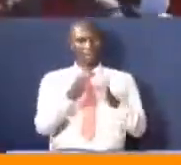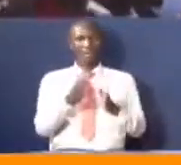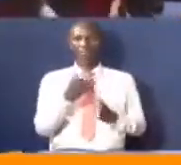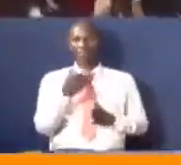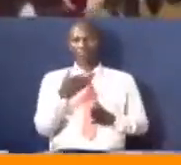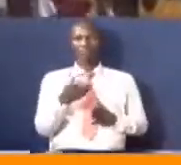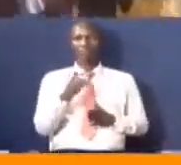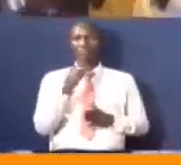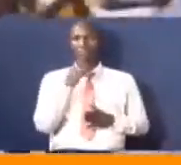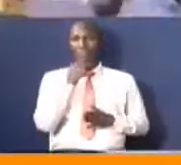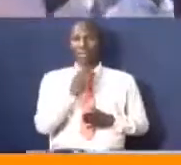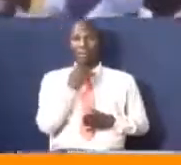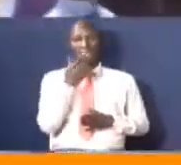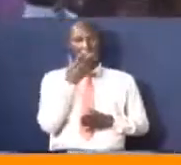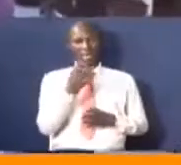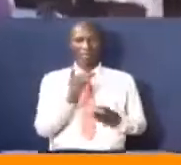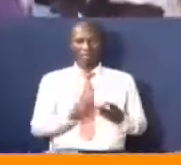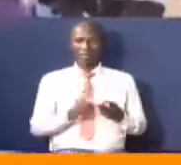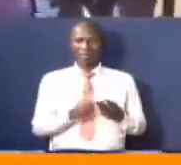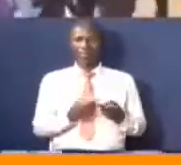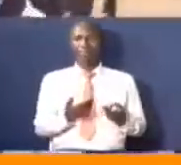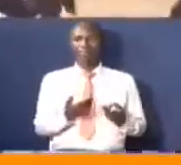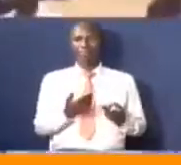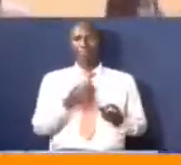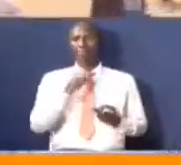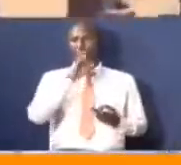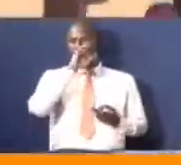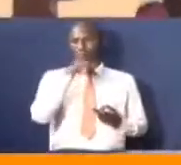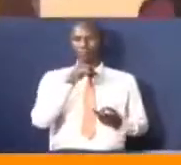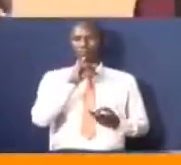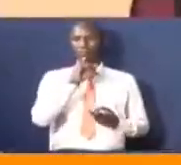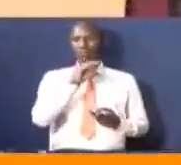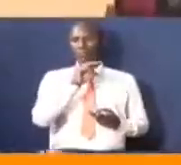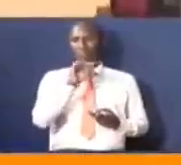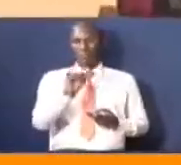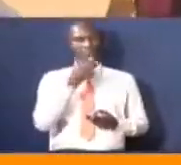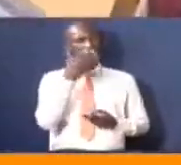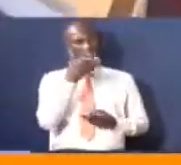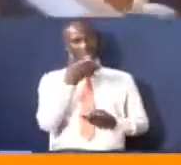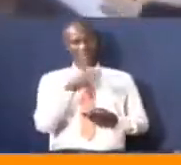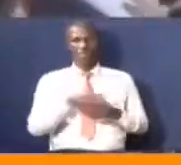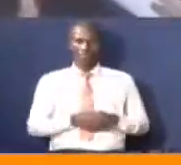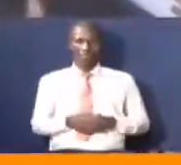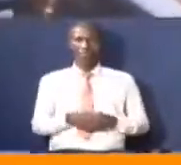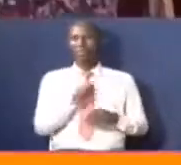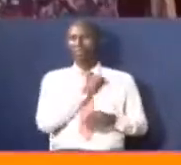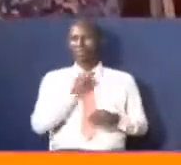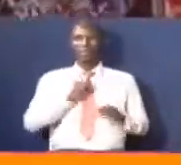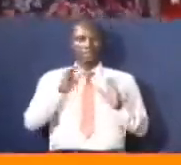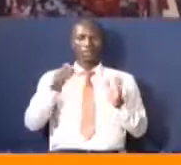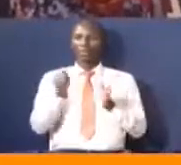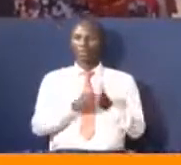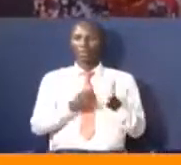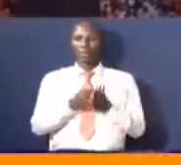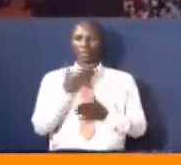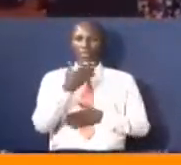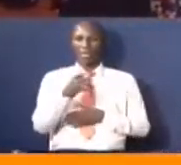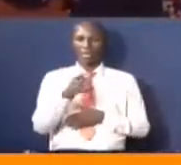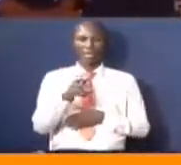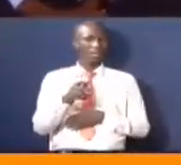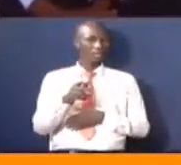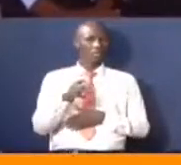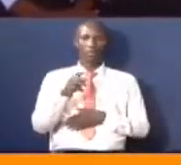chama cha Kanu Gideon Moi Mutandithya wa Nguma Cyrus Jirongo na Jimmy Wajigi Seneta wa Kaunti ya Makueni Mutula